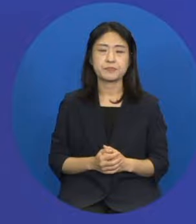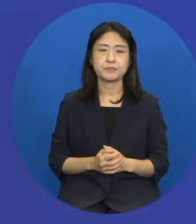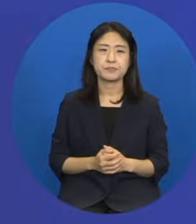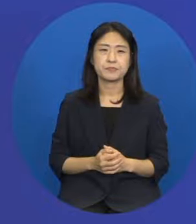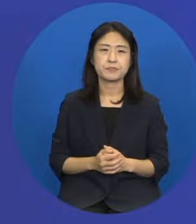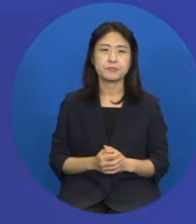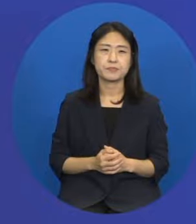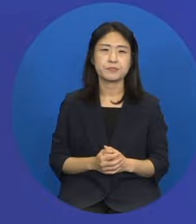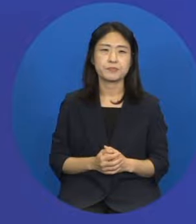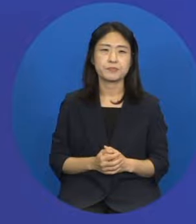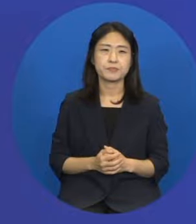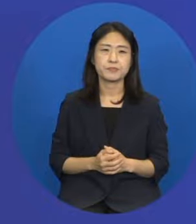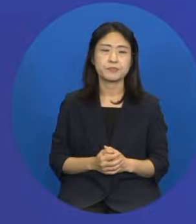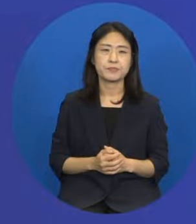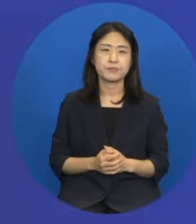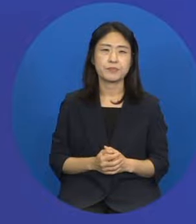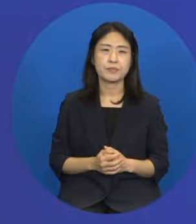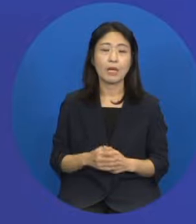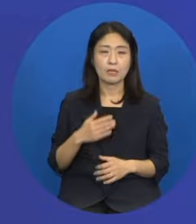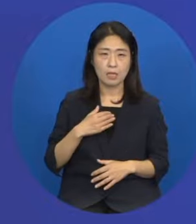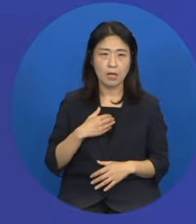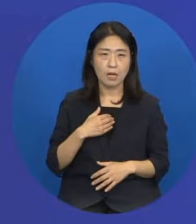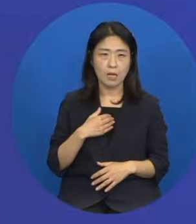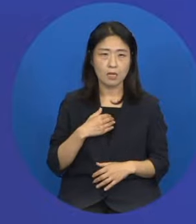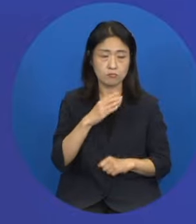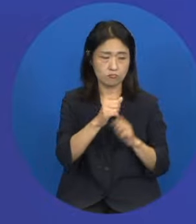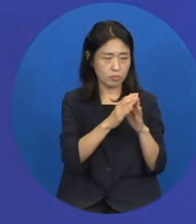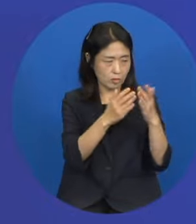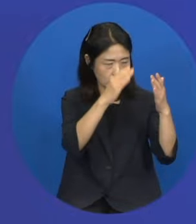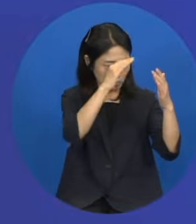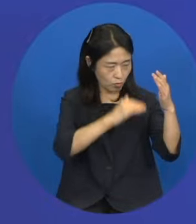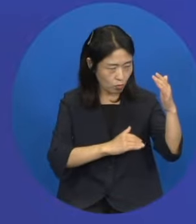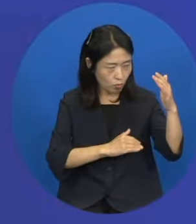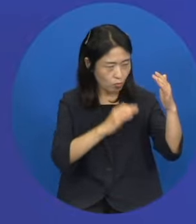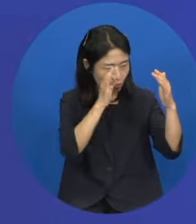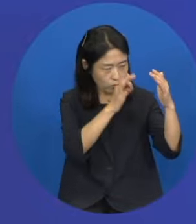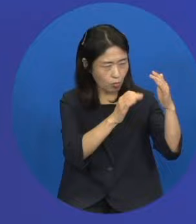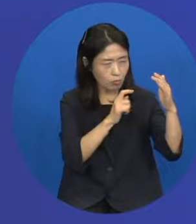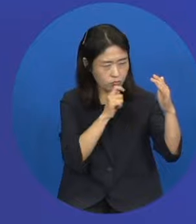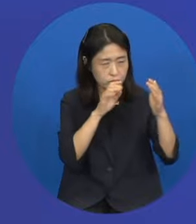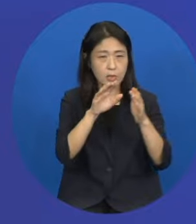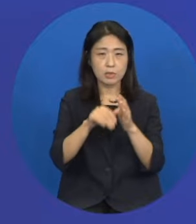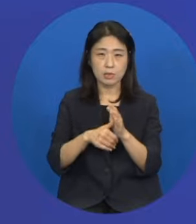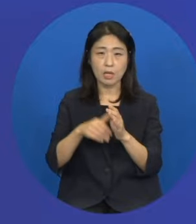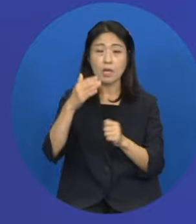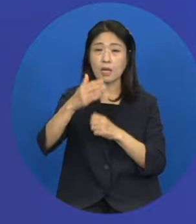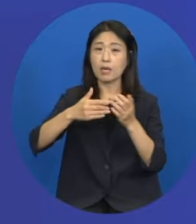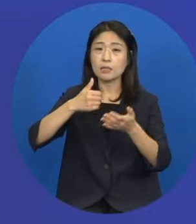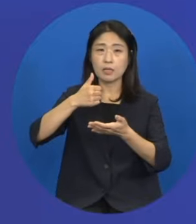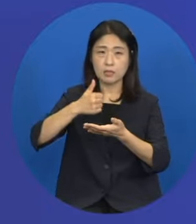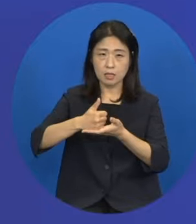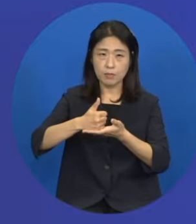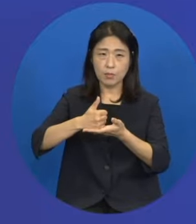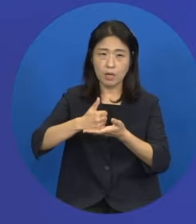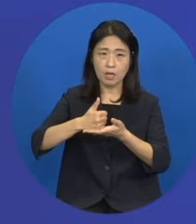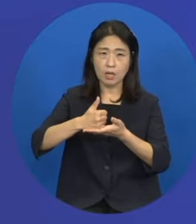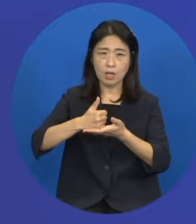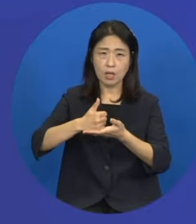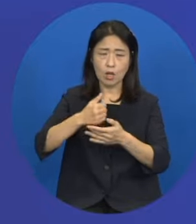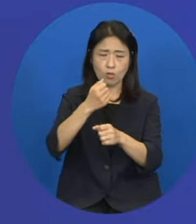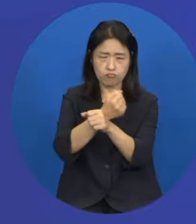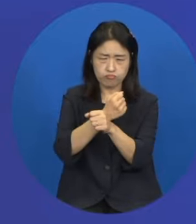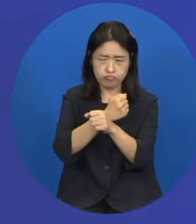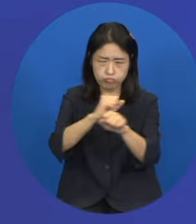저는 이제 이 말씀을 묵상을 하면서 하나님의 이 풀어주시고 묶인 자를 자유케